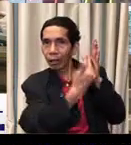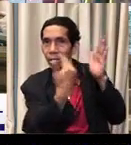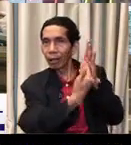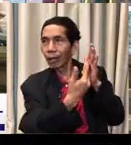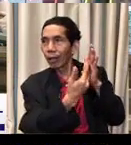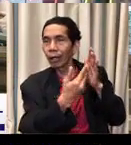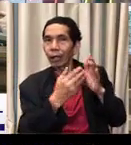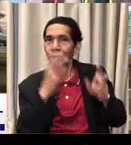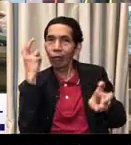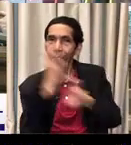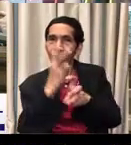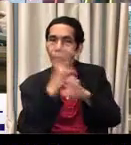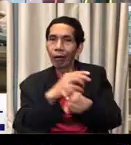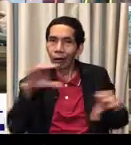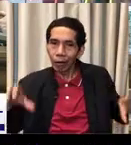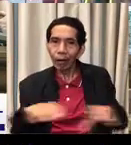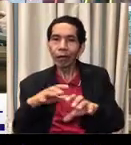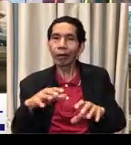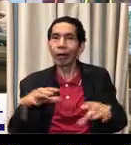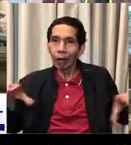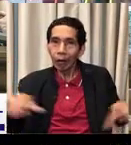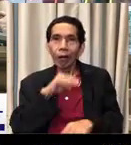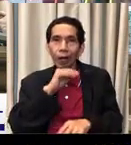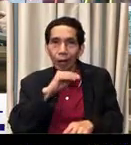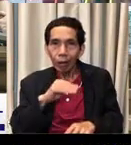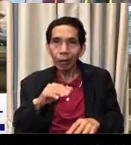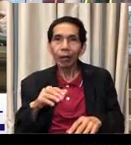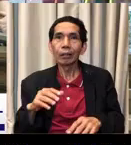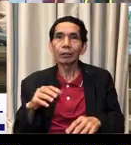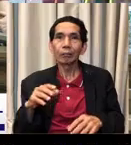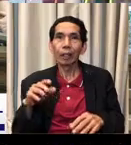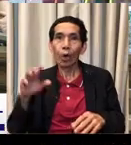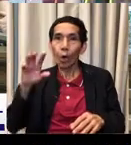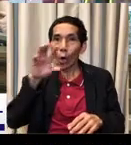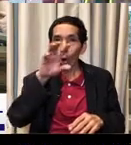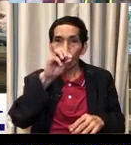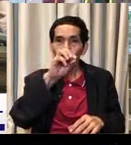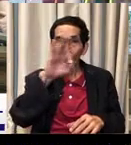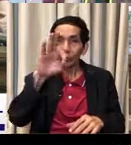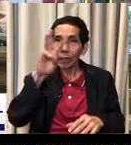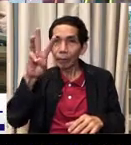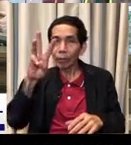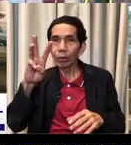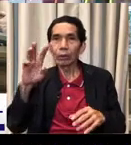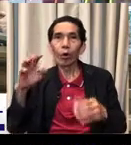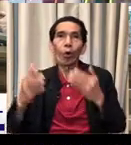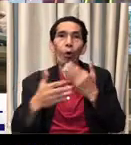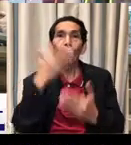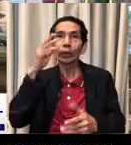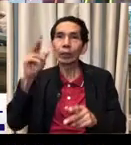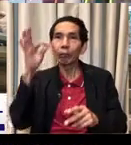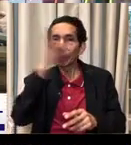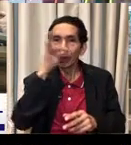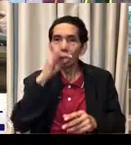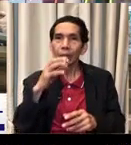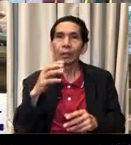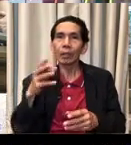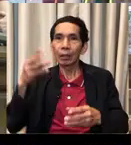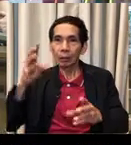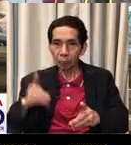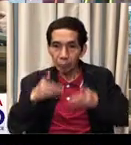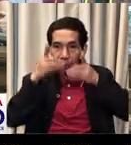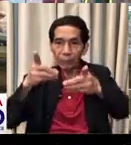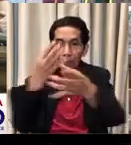Ito, pinaghirapan ng taong bayan to. Ng mga immigrants, OFW, ordinaryong Pilipino. Binibigay sa atin